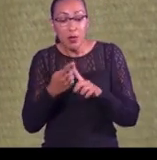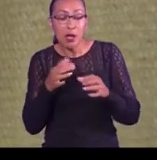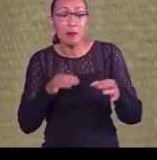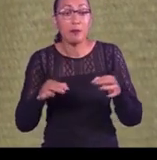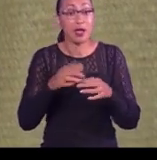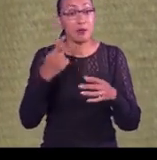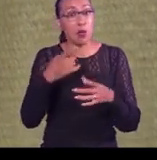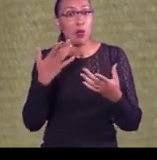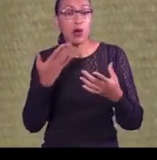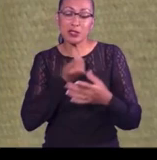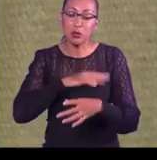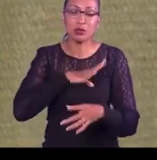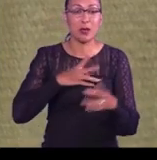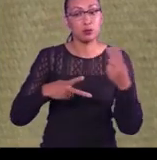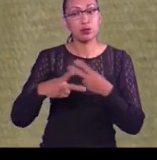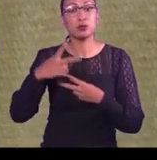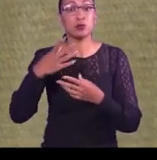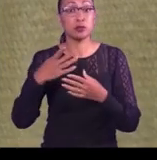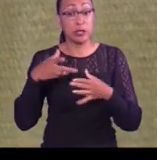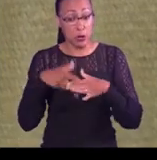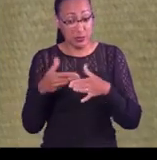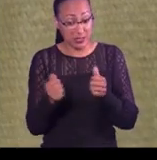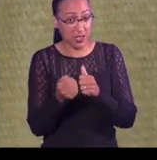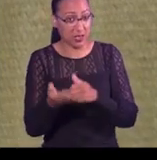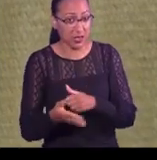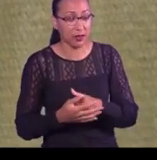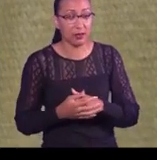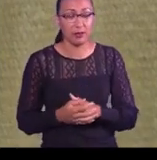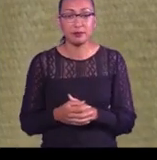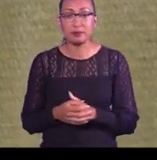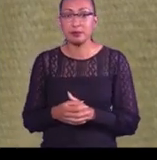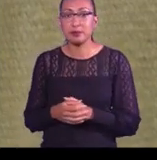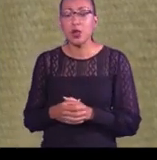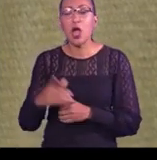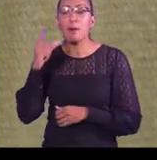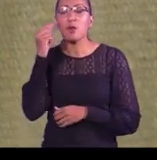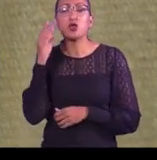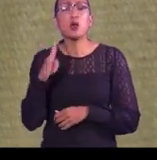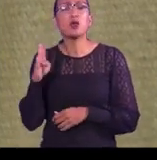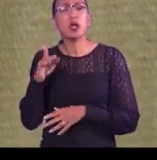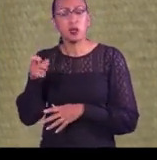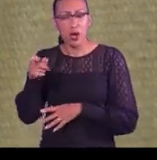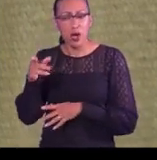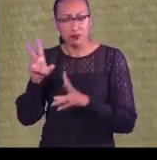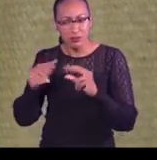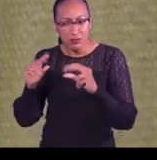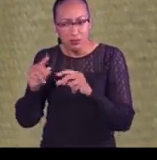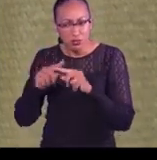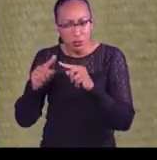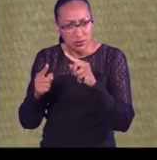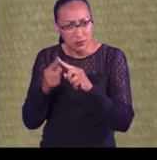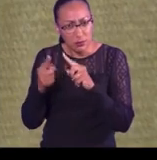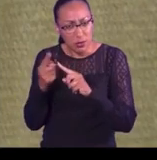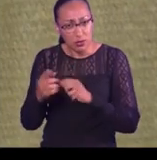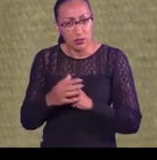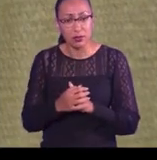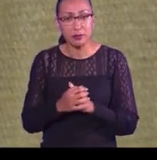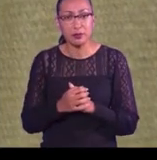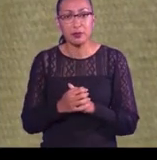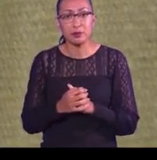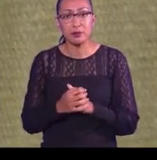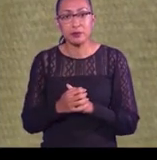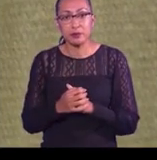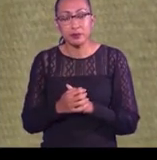responsabilités. Parce que mon cher Boutrin, tu as dit quelque chose qui me semble intéressant. On vous donne le semblant d'avoir